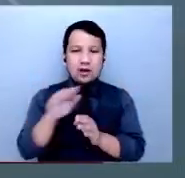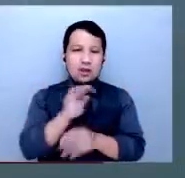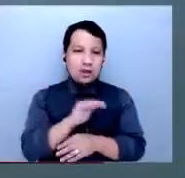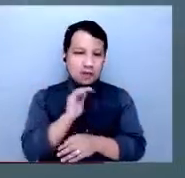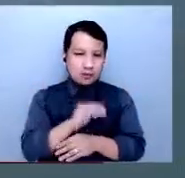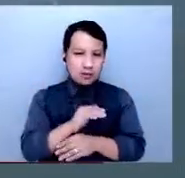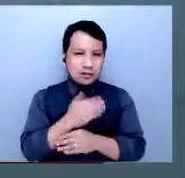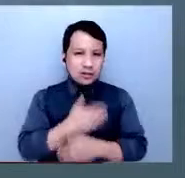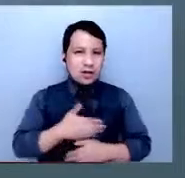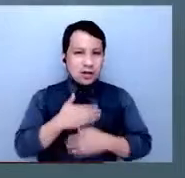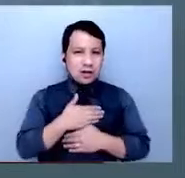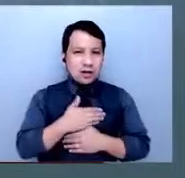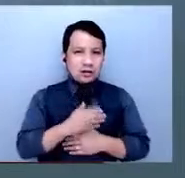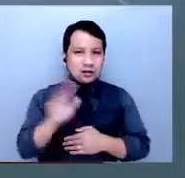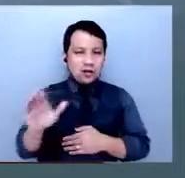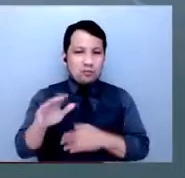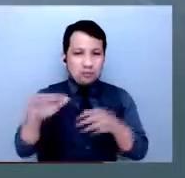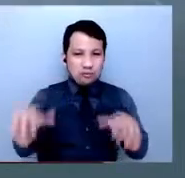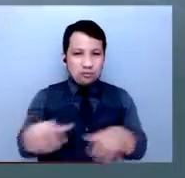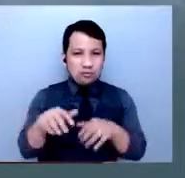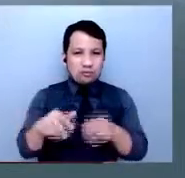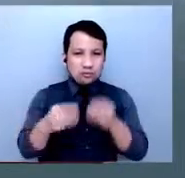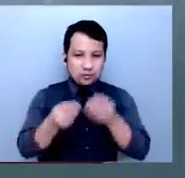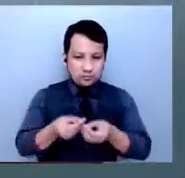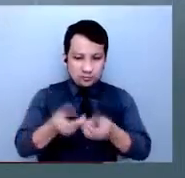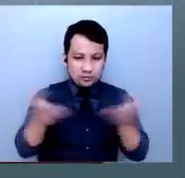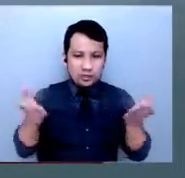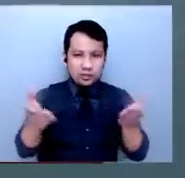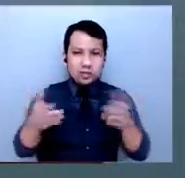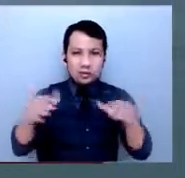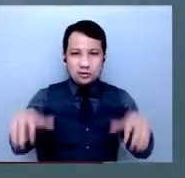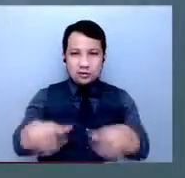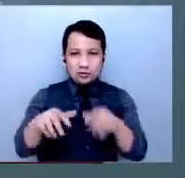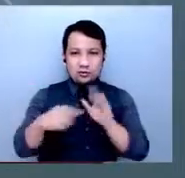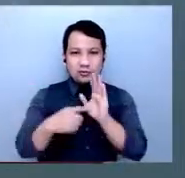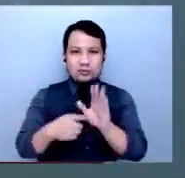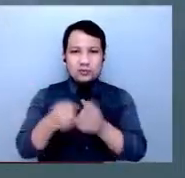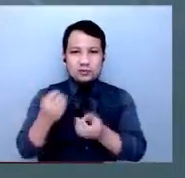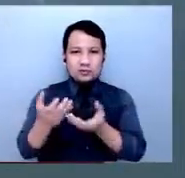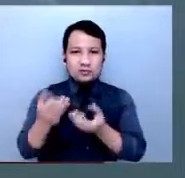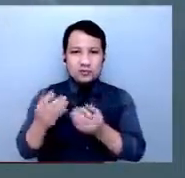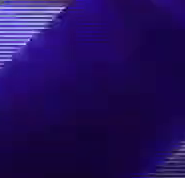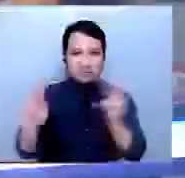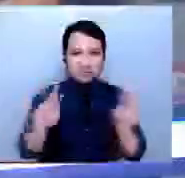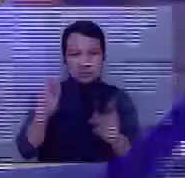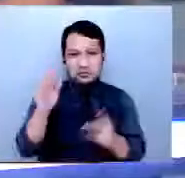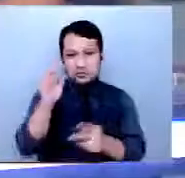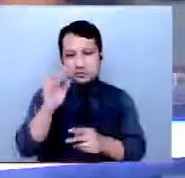raw siya sa kanyang trabaho lalo't nakakapagbigay siya ng saya sa maraming tao.